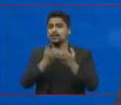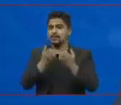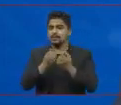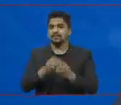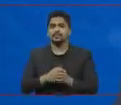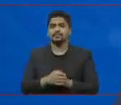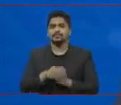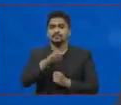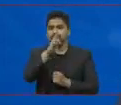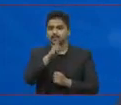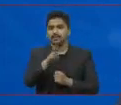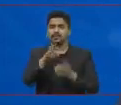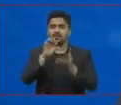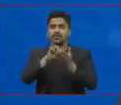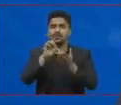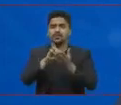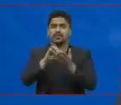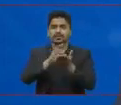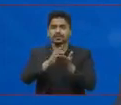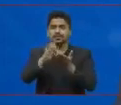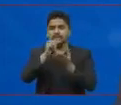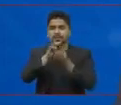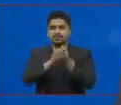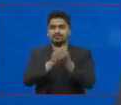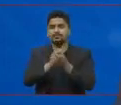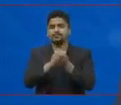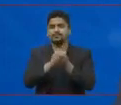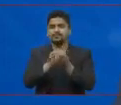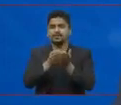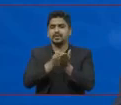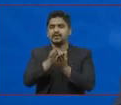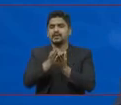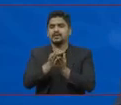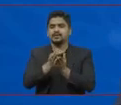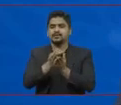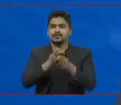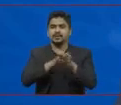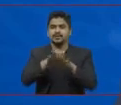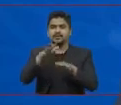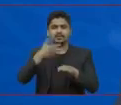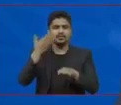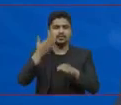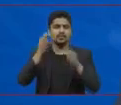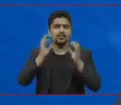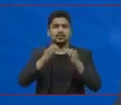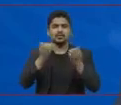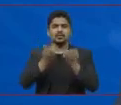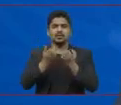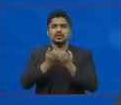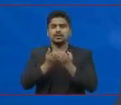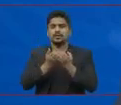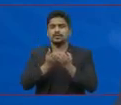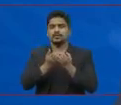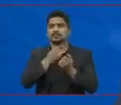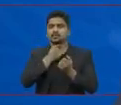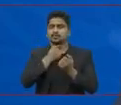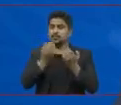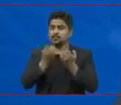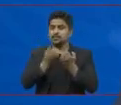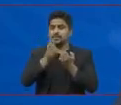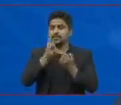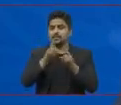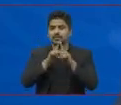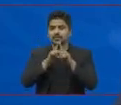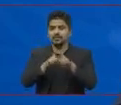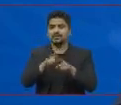लगाउने र बेला बेलामा साबुन पानीले हात धुने व्यवहारहरूलाई सधैँ पालना गर्ने प्रण गरौँ।